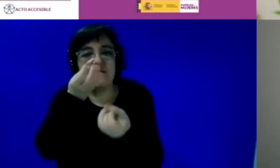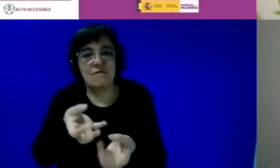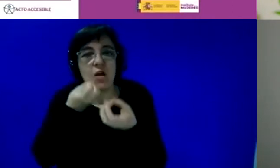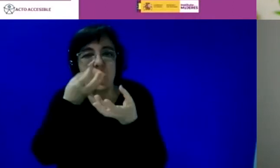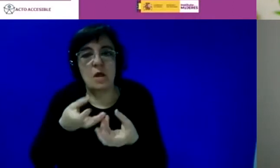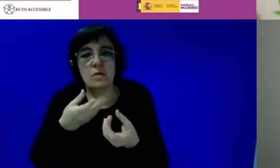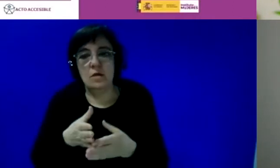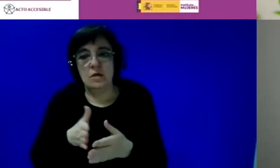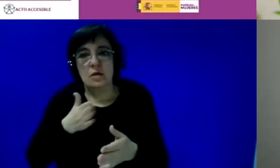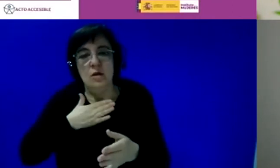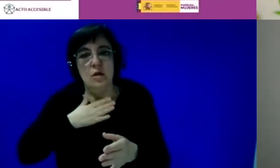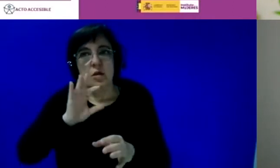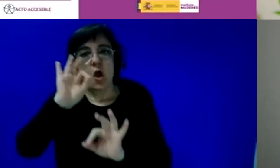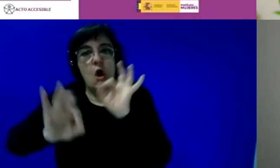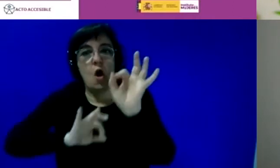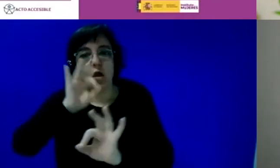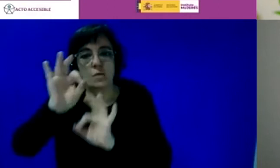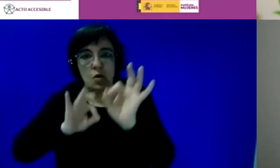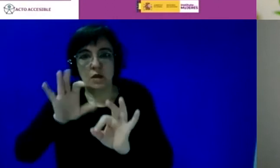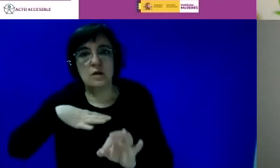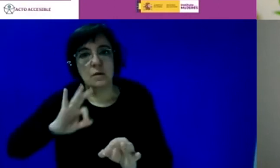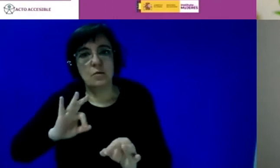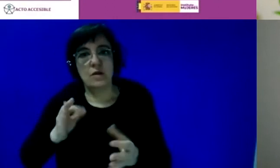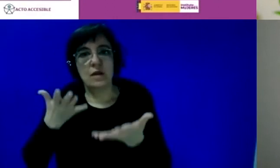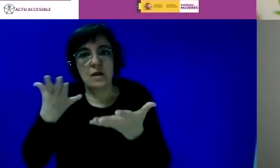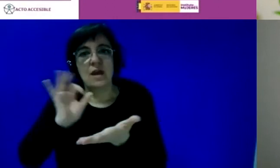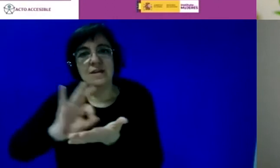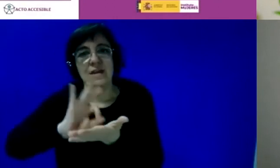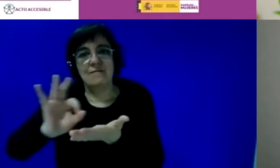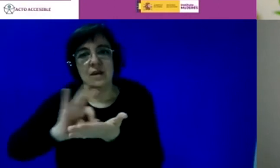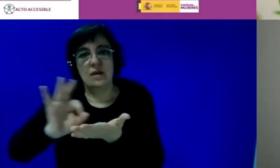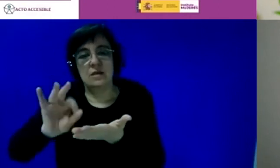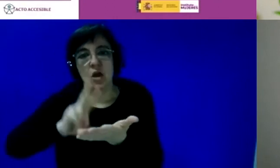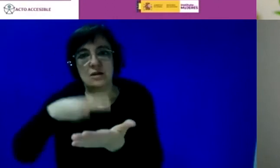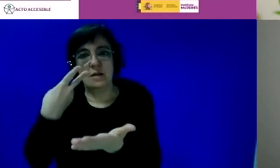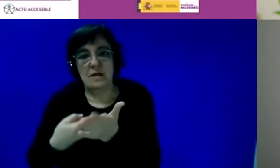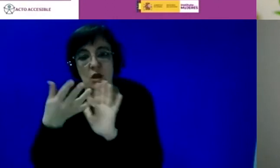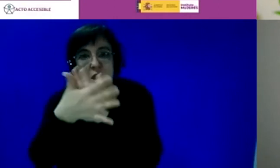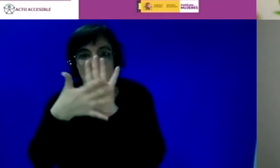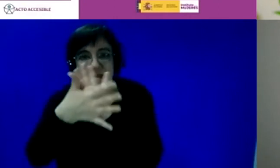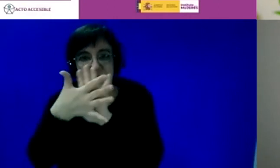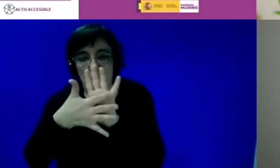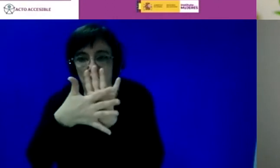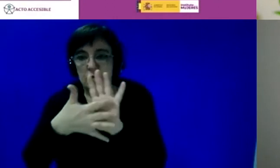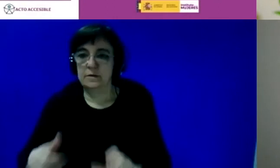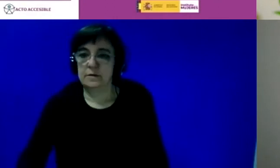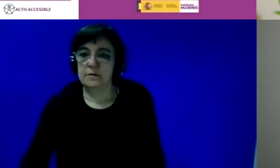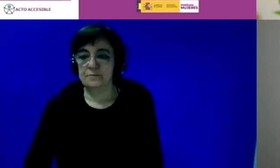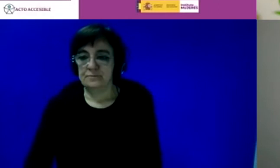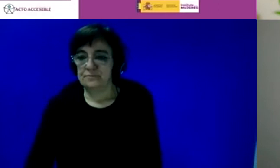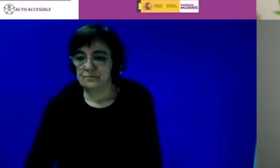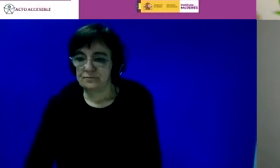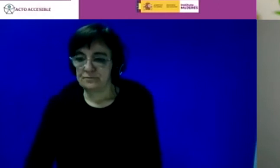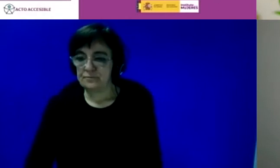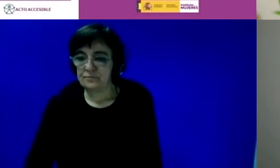provide sign language interpretation. Ми всі в Україні користуємося додатками, вони можуть говорити в різних програмах